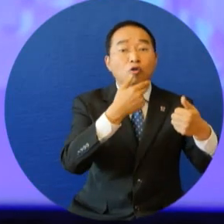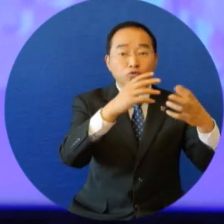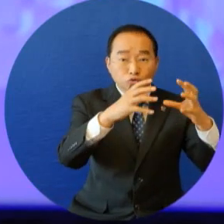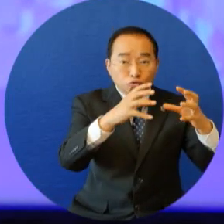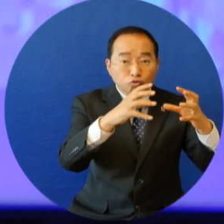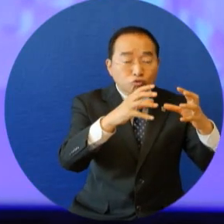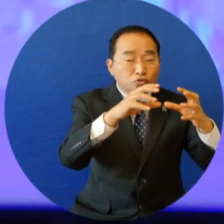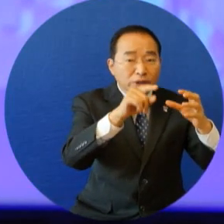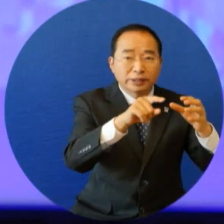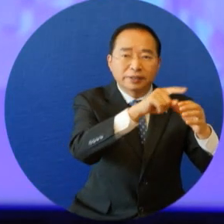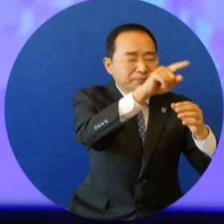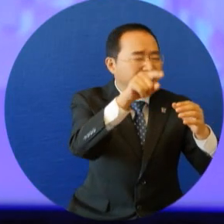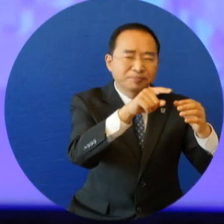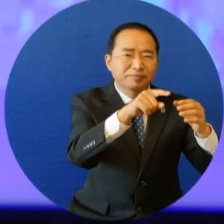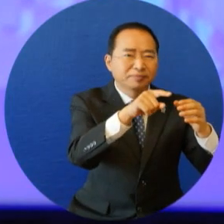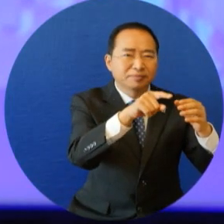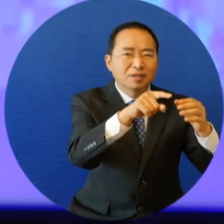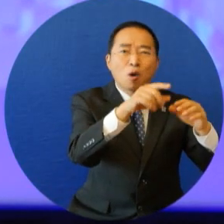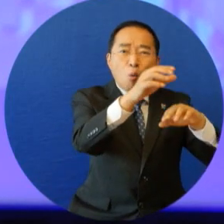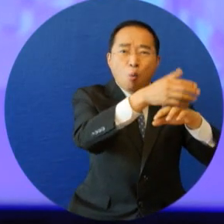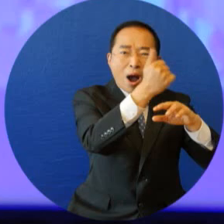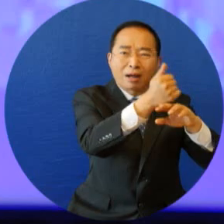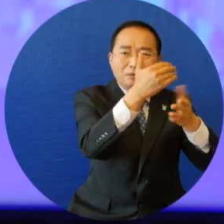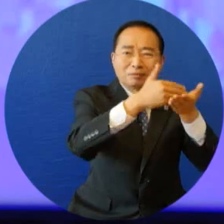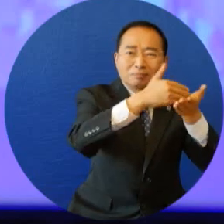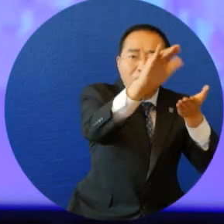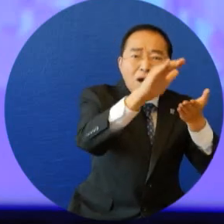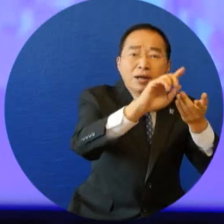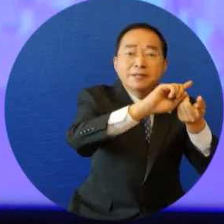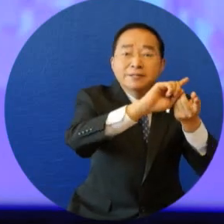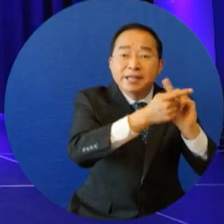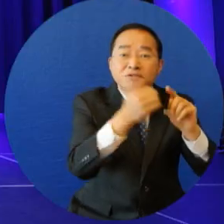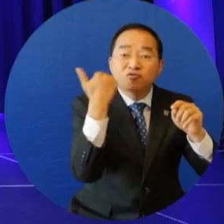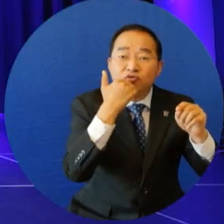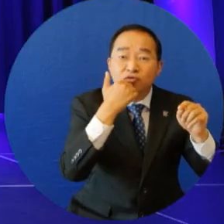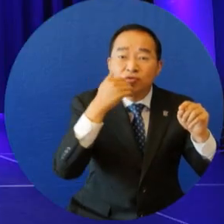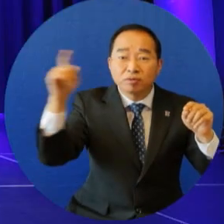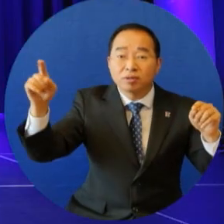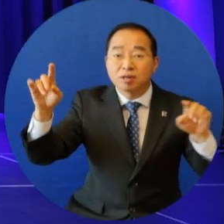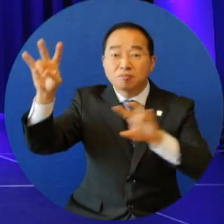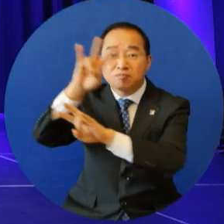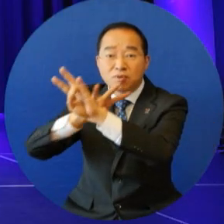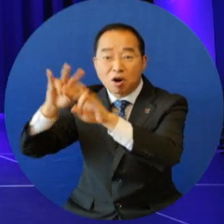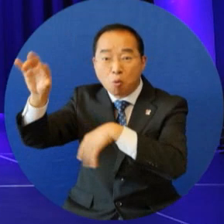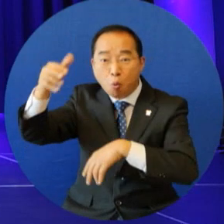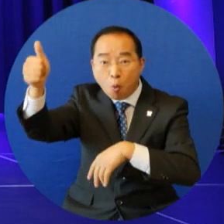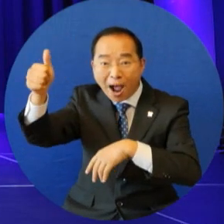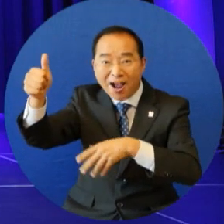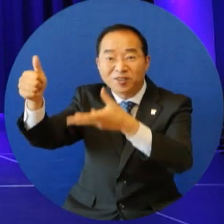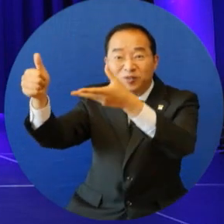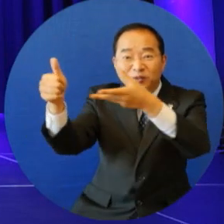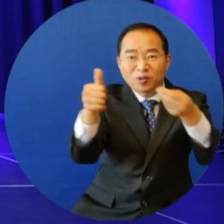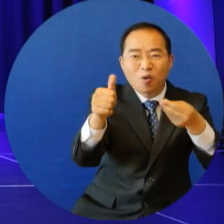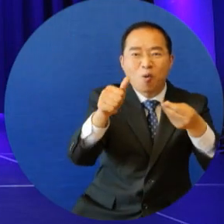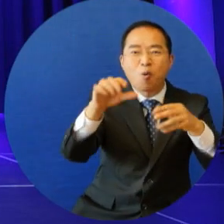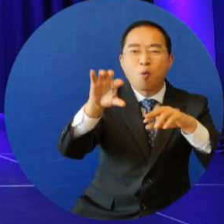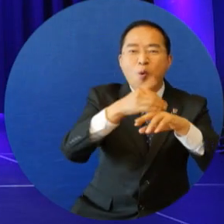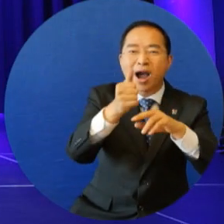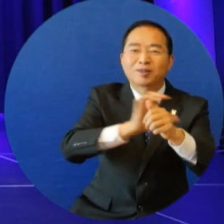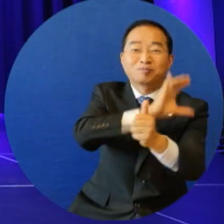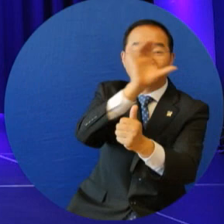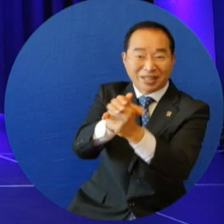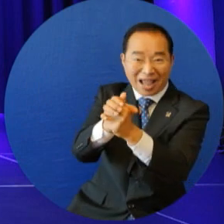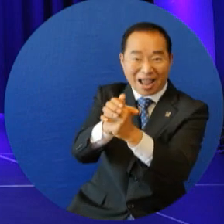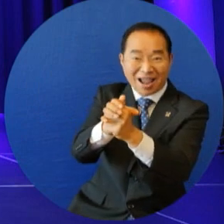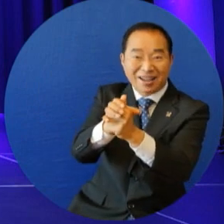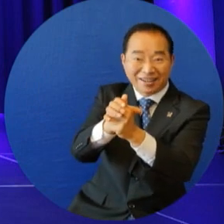총독 부부를 영국 왕으로 초청을 합니다. 빌레름 3세는 영국왕이